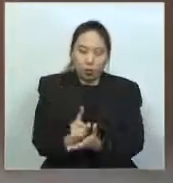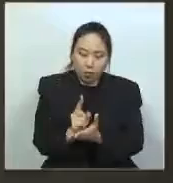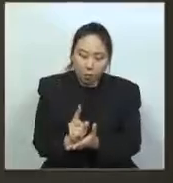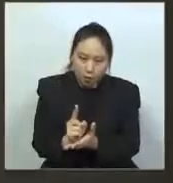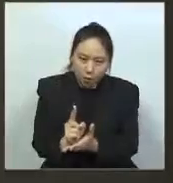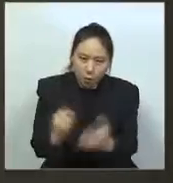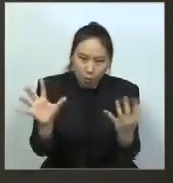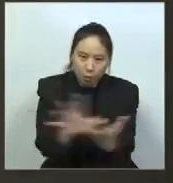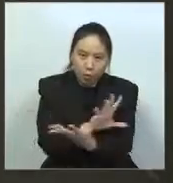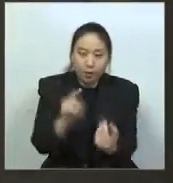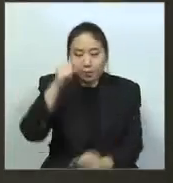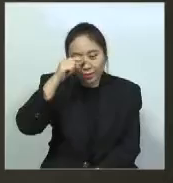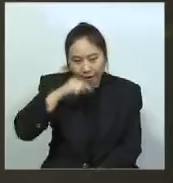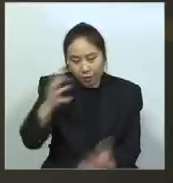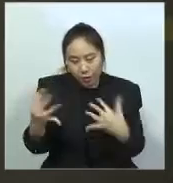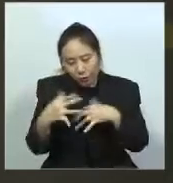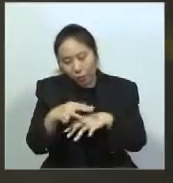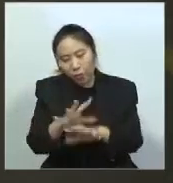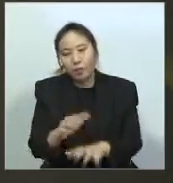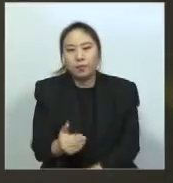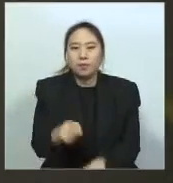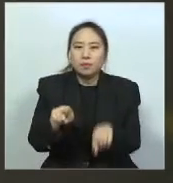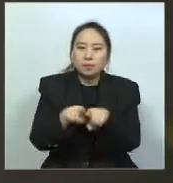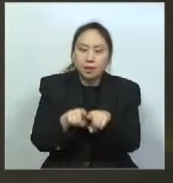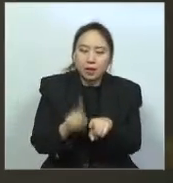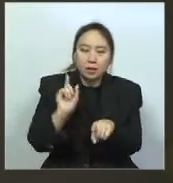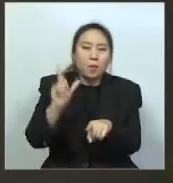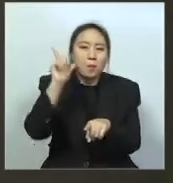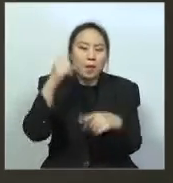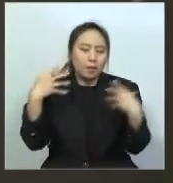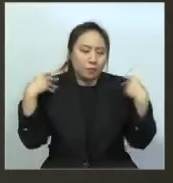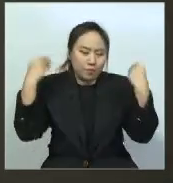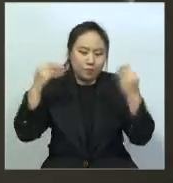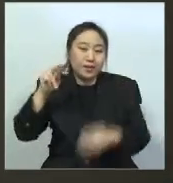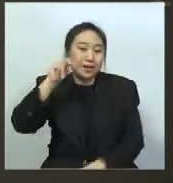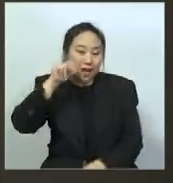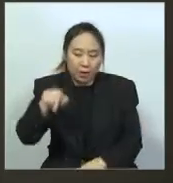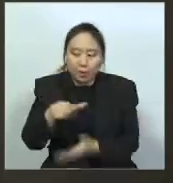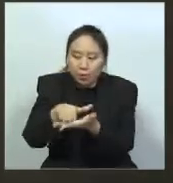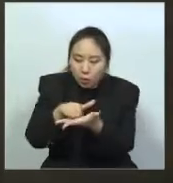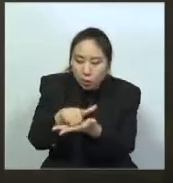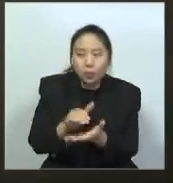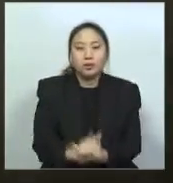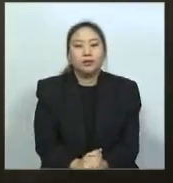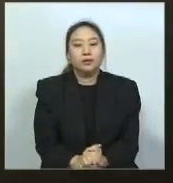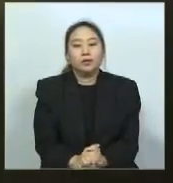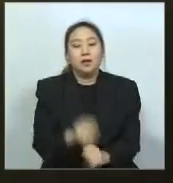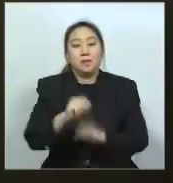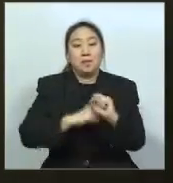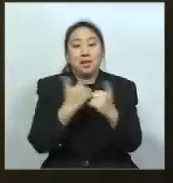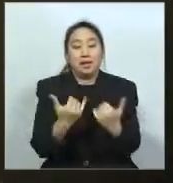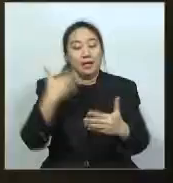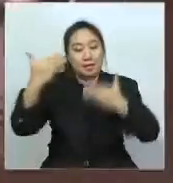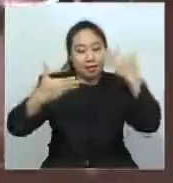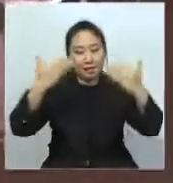สืบสานประเพณีไทยนะคะแล้วก็ยังเป็นการขอเข้ามาเจ้าแม่คงคาส่วนใหญ่นะหลายๆจังหวัดปีนี้จัดกิจ